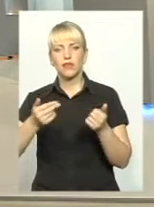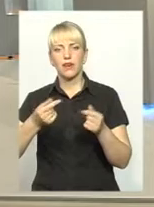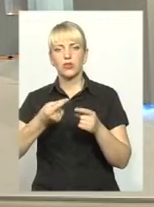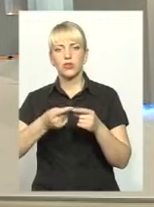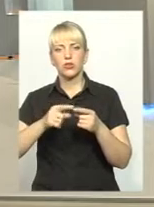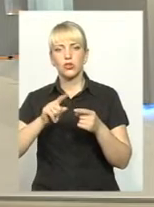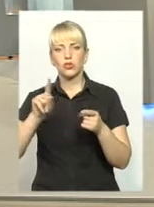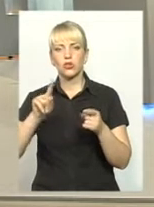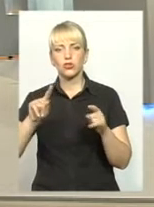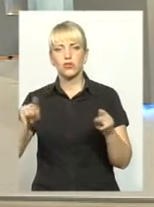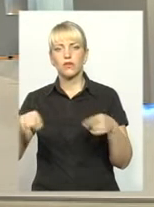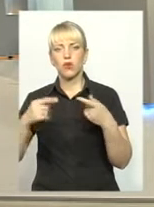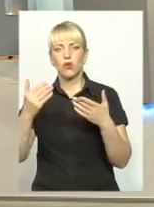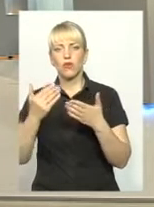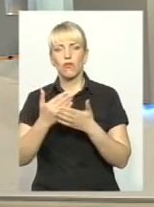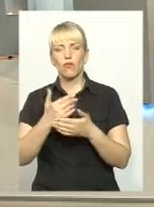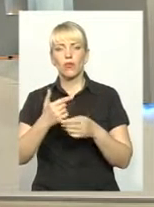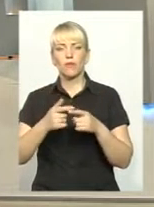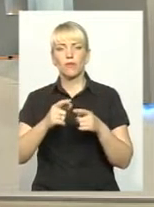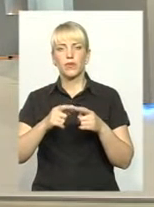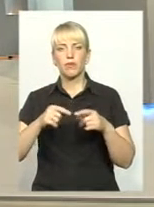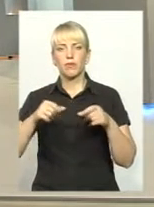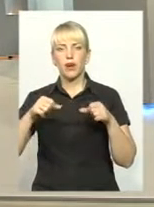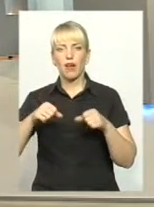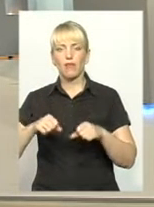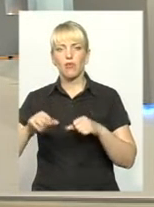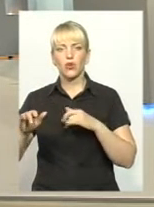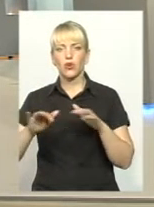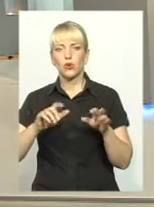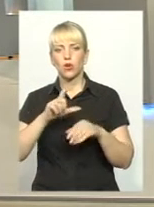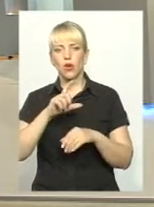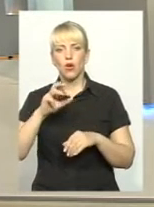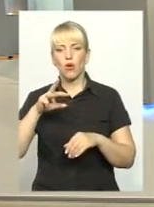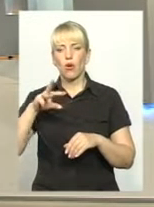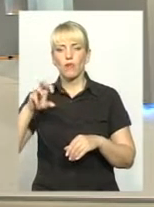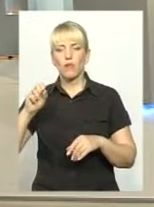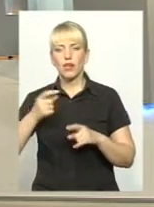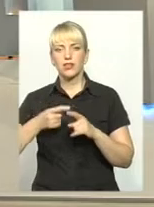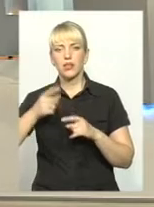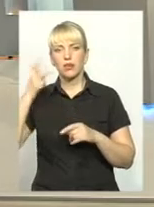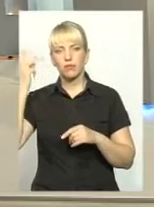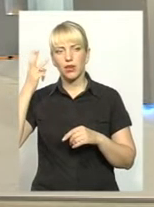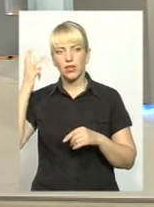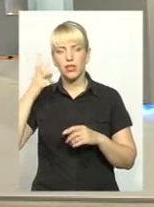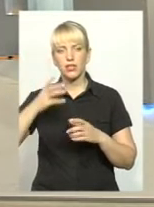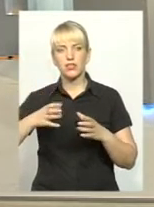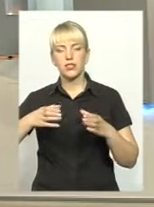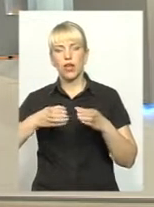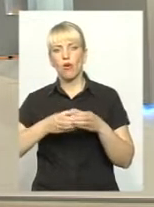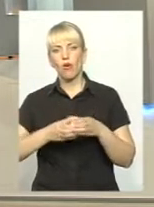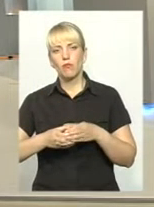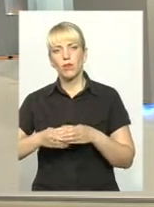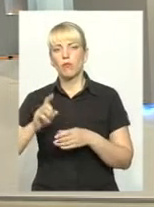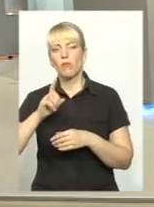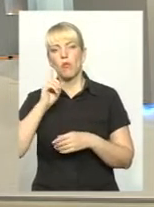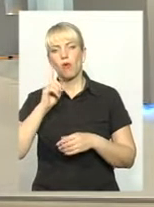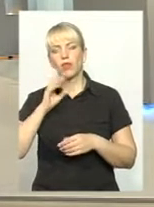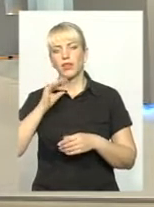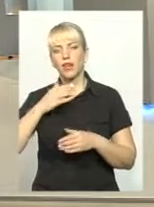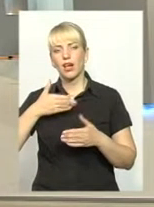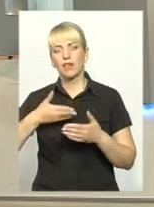нового такого молодіжного правового руху «ХОМА» – Хмельницьке об'єднання молодих та активних. І коли ми почали спілкуватися з